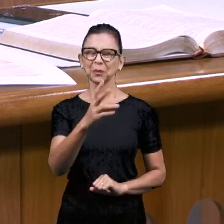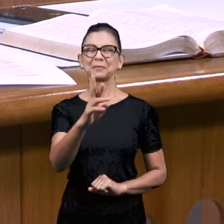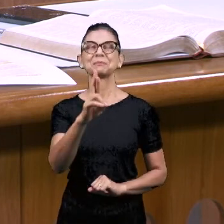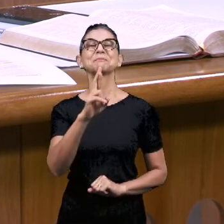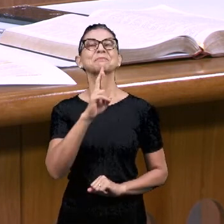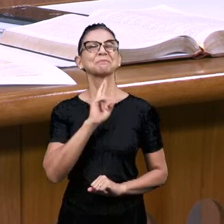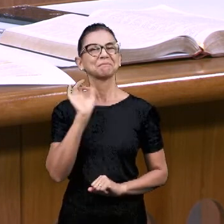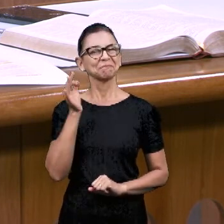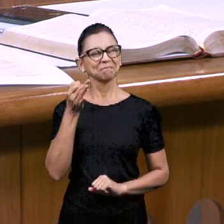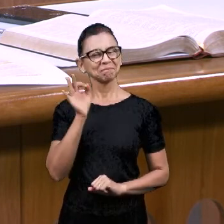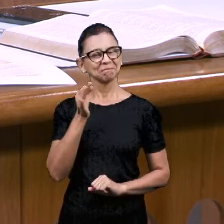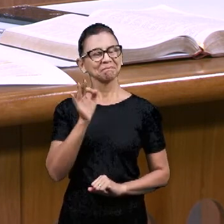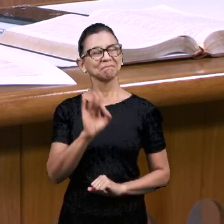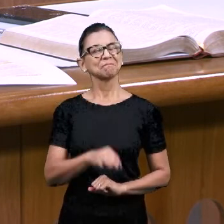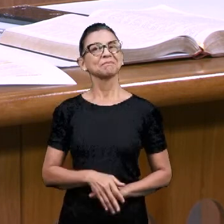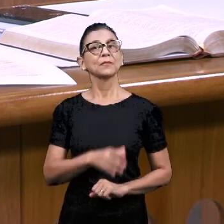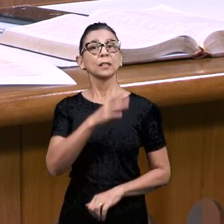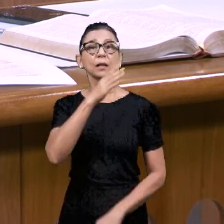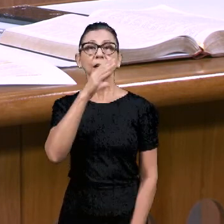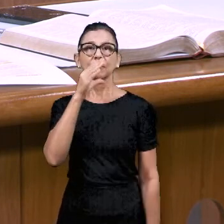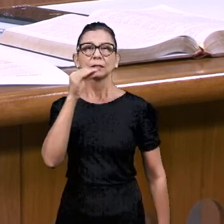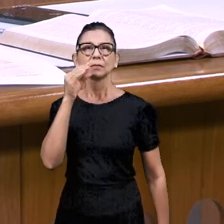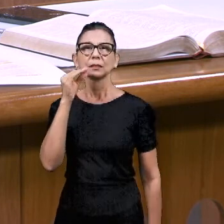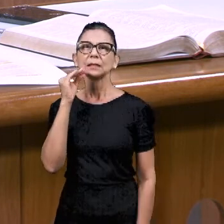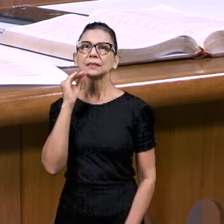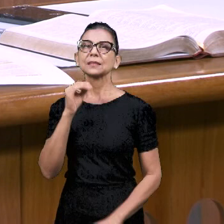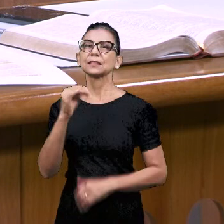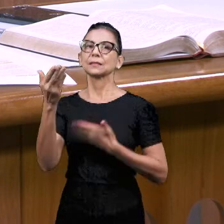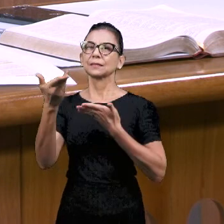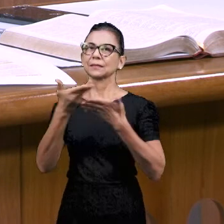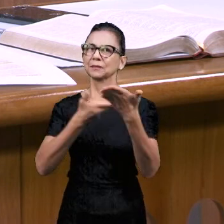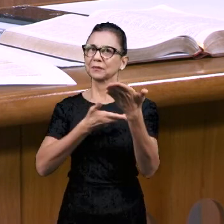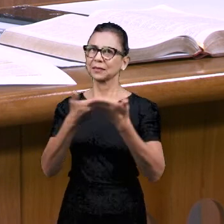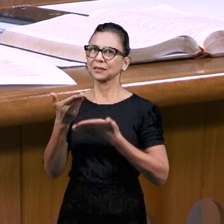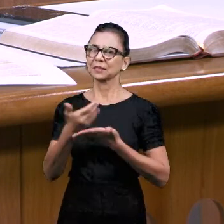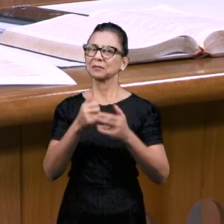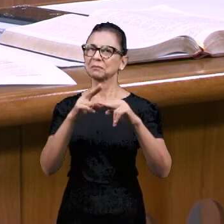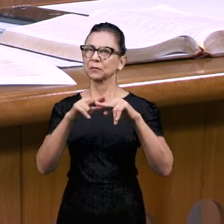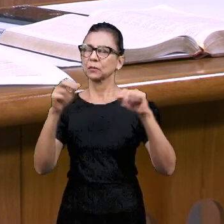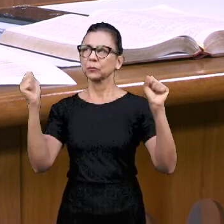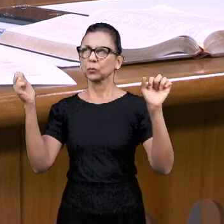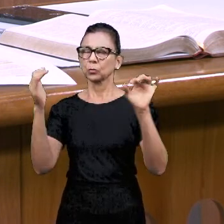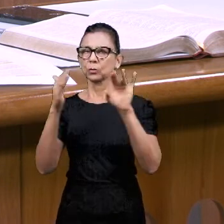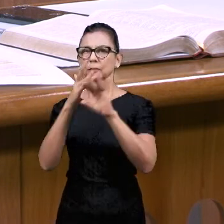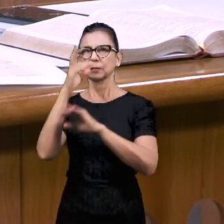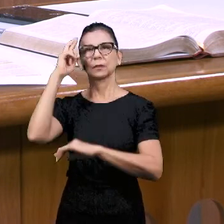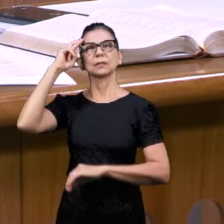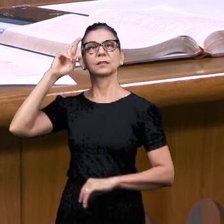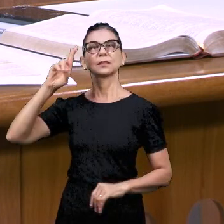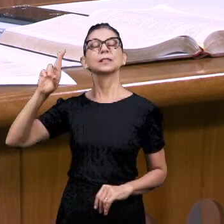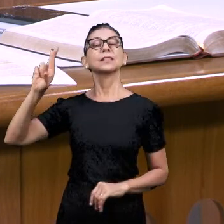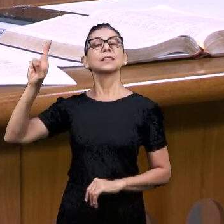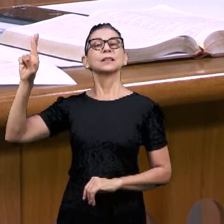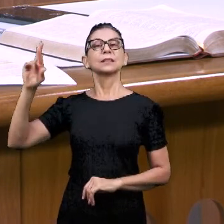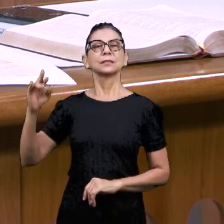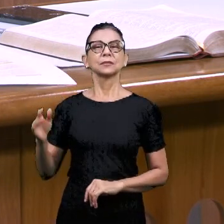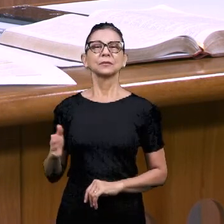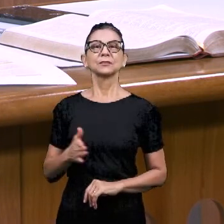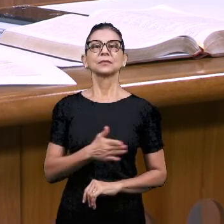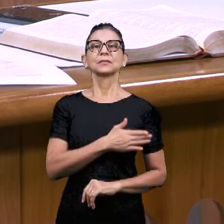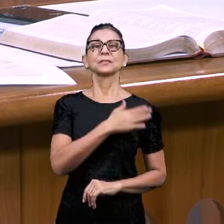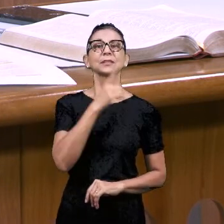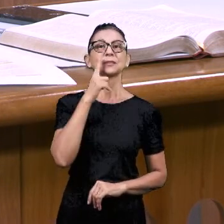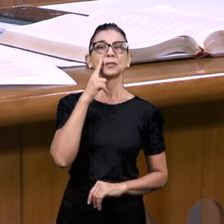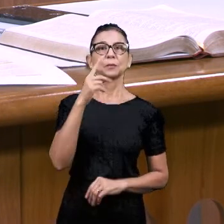réponse. Un adolescent qui fait cette contribution, c'est une raison de glorifier le Seigneur. Maintenant, nous allons compléter